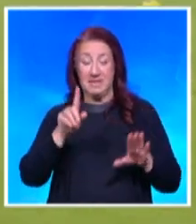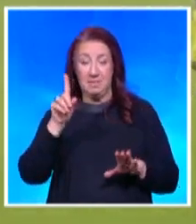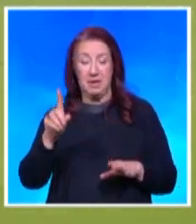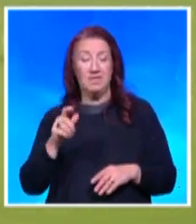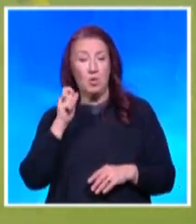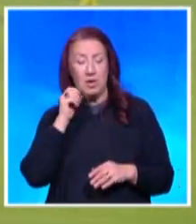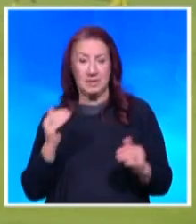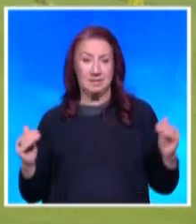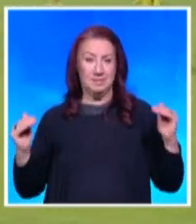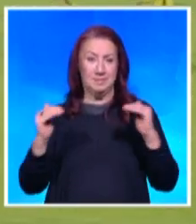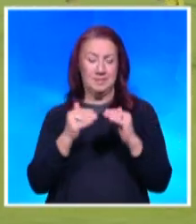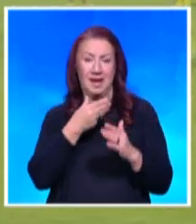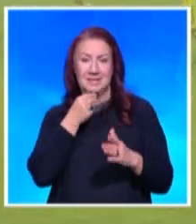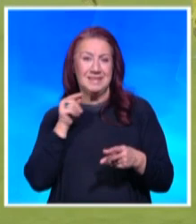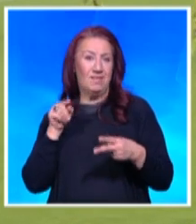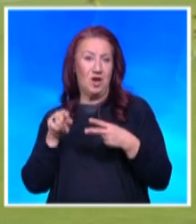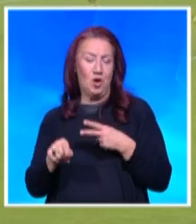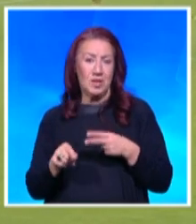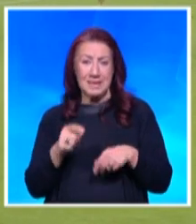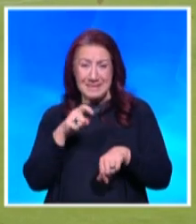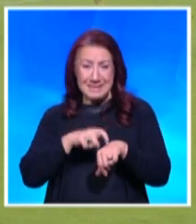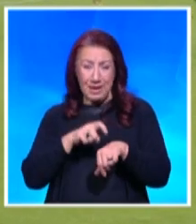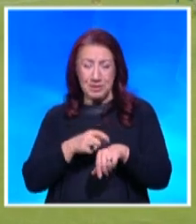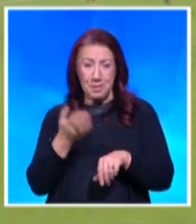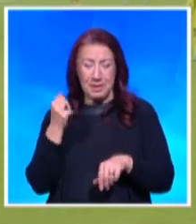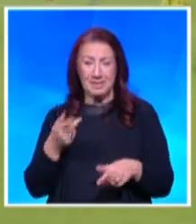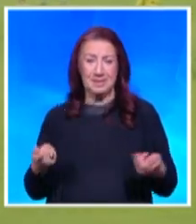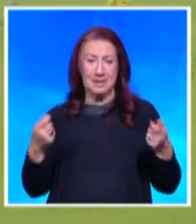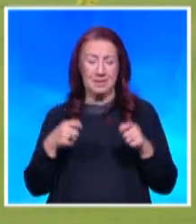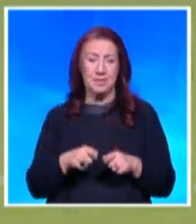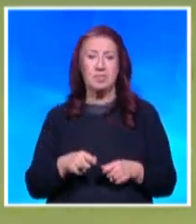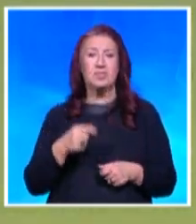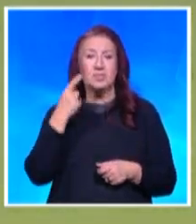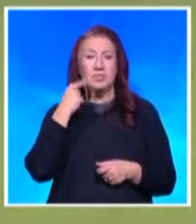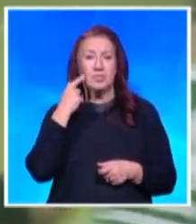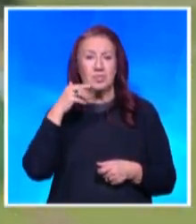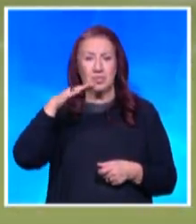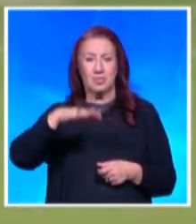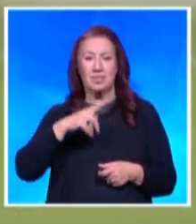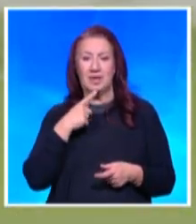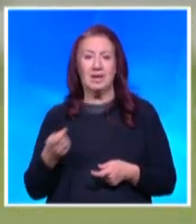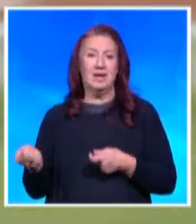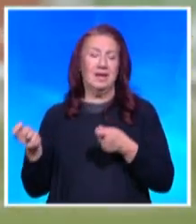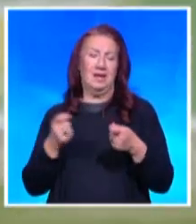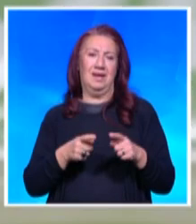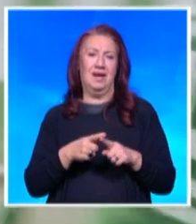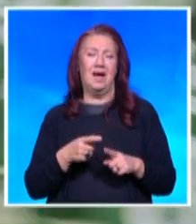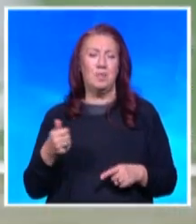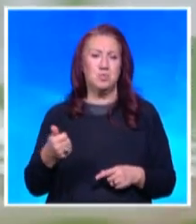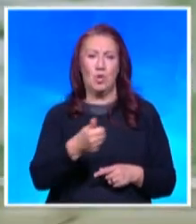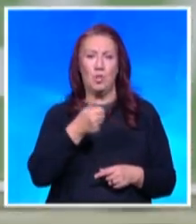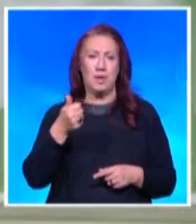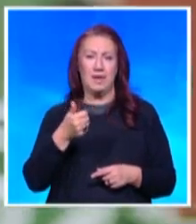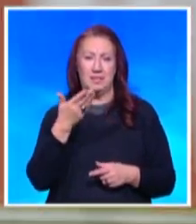Уелтън изравни след красиво попадение, но секунди преди края юношата на Левски Атанас Кабов донесе победата на разтърсвани от финансови